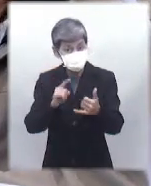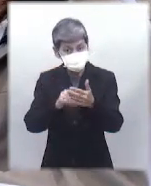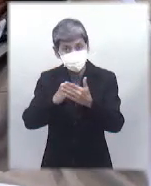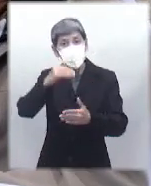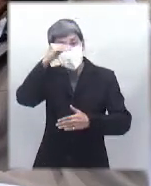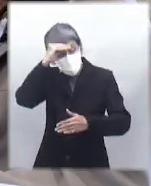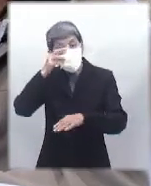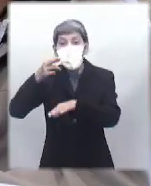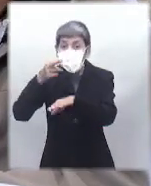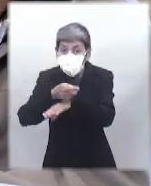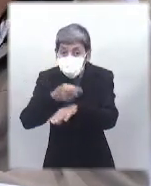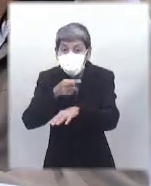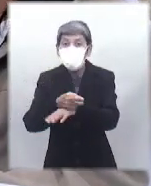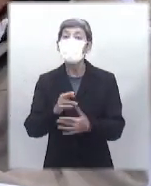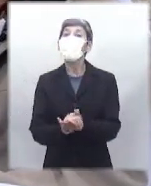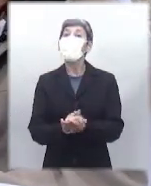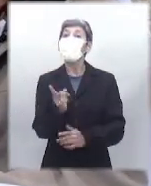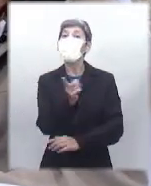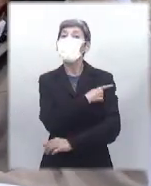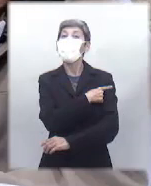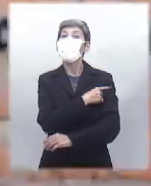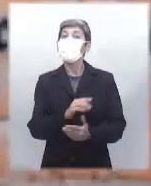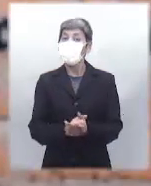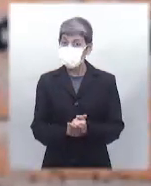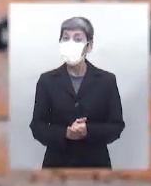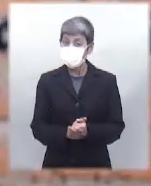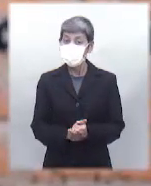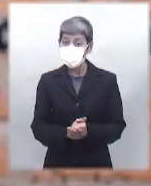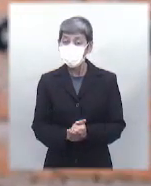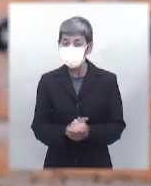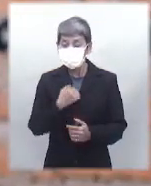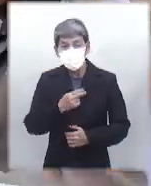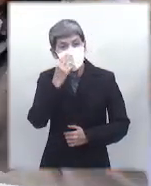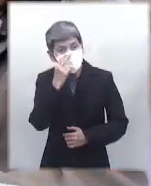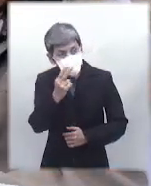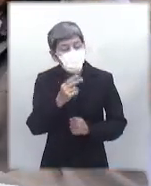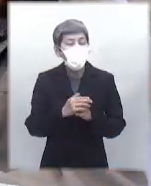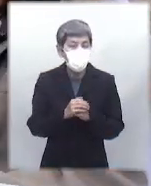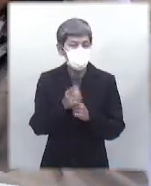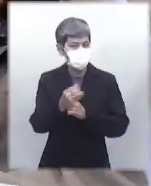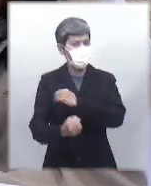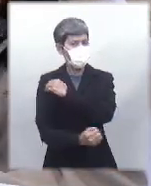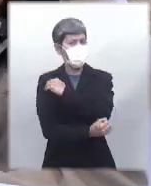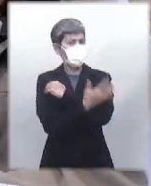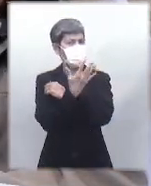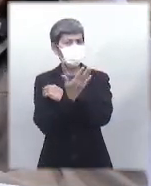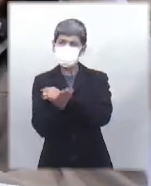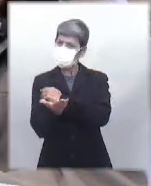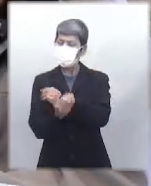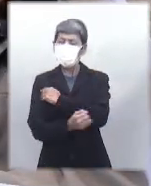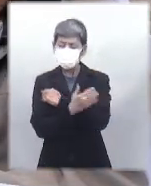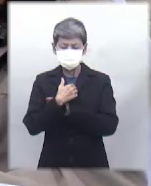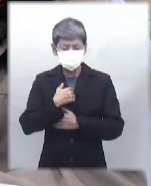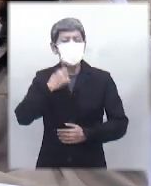รามคำแหงนะเรียนต่อปริญญาตรีได้สิ่งที่สำคัญที่ทำเนี่ยนอกจากที่ให้โอกาสแล้วเนี่ยแต่พี่